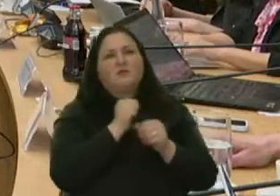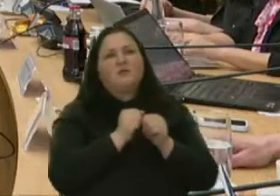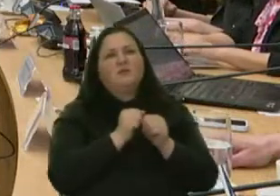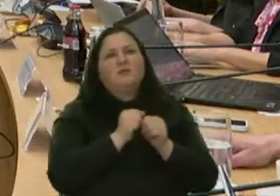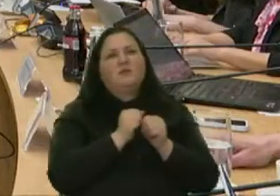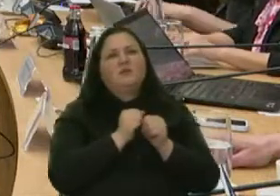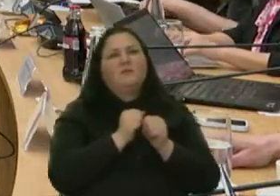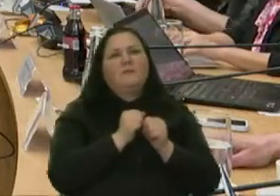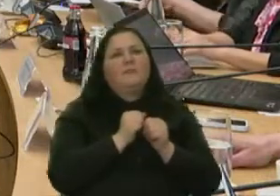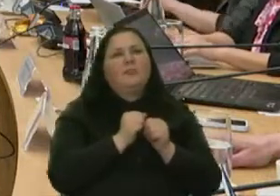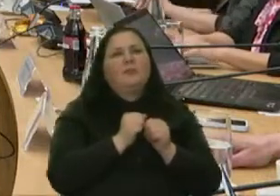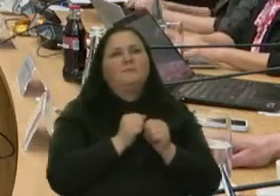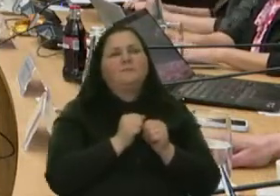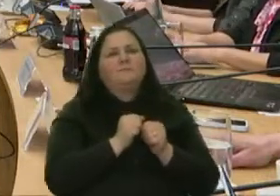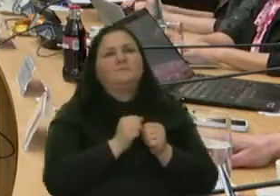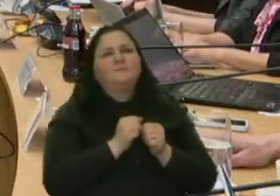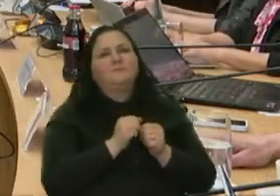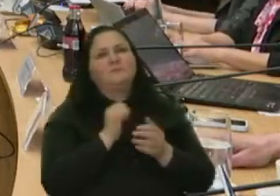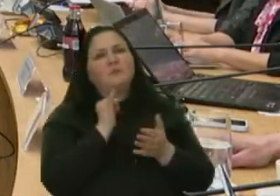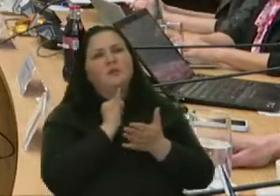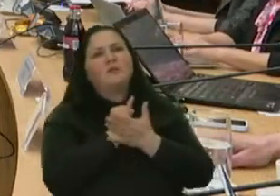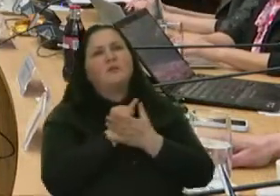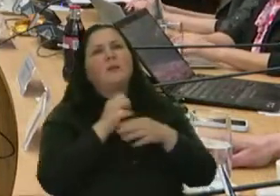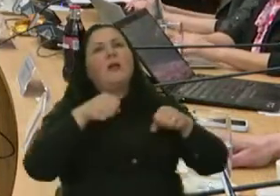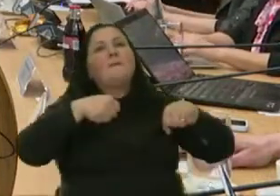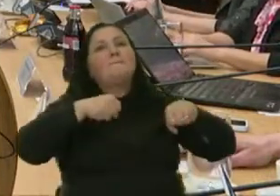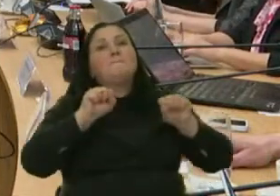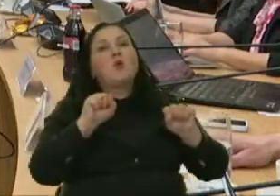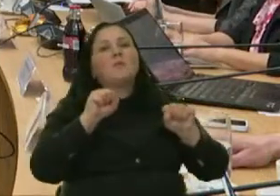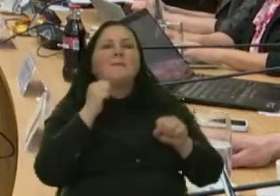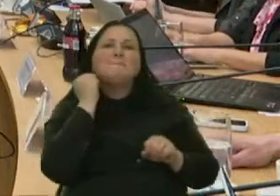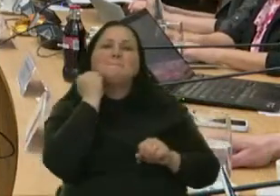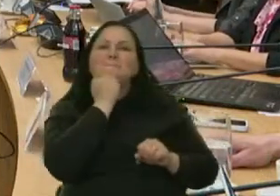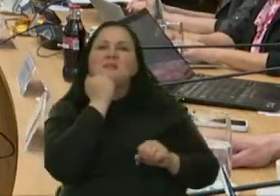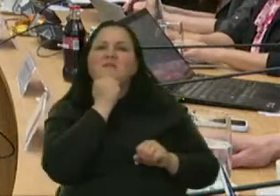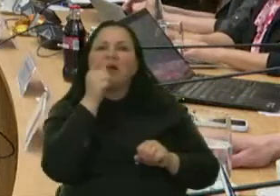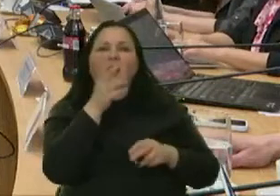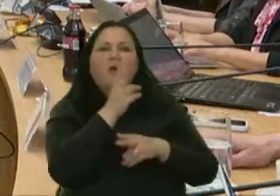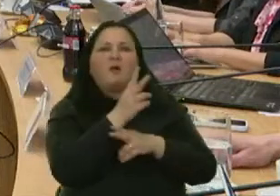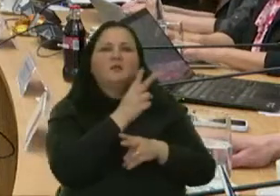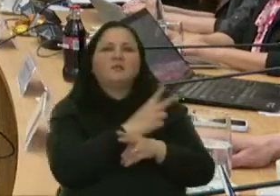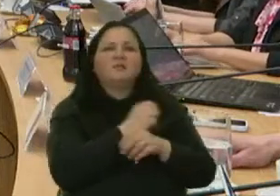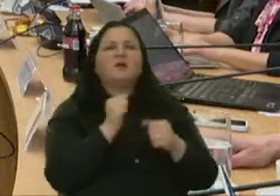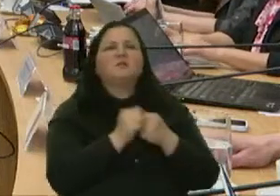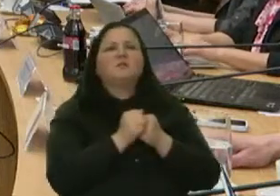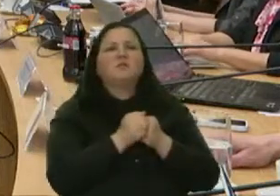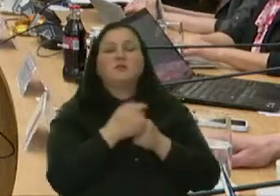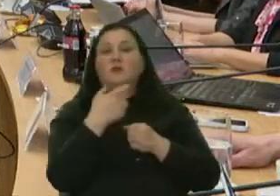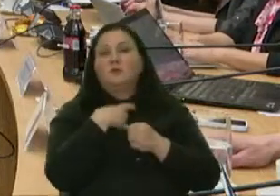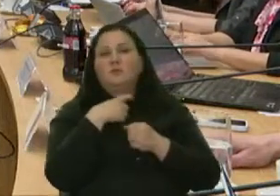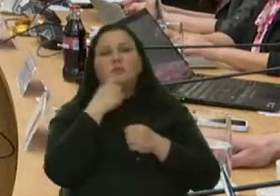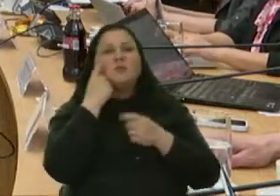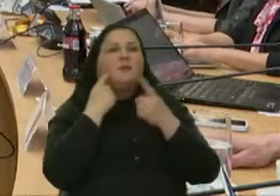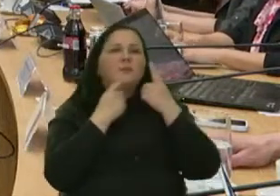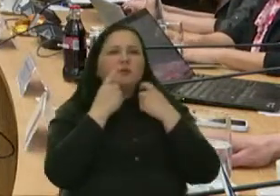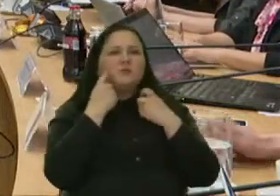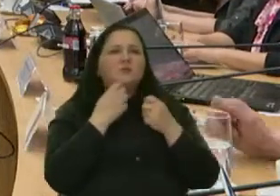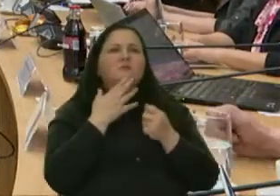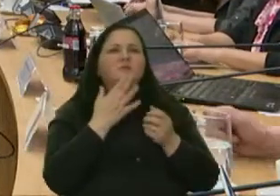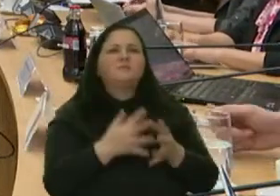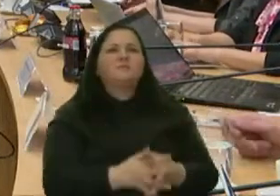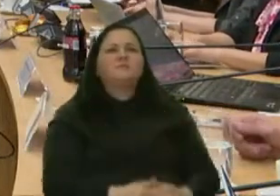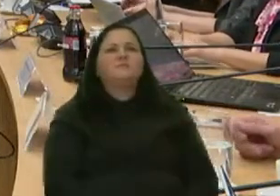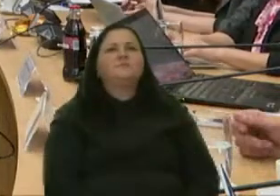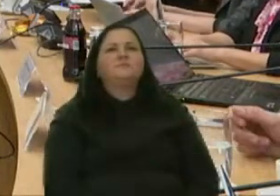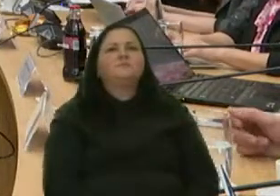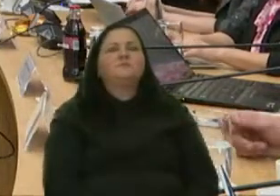proprietate despre asta vorbim drep proprietatea privata statului Putem încerca Putem încerca Mulțumesc